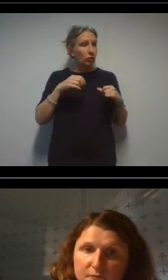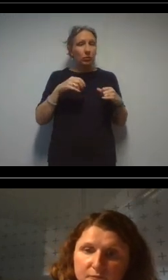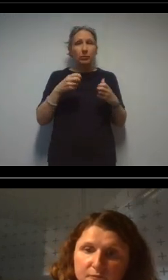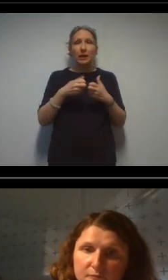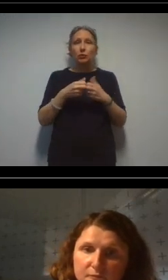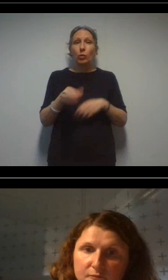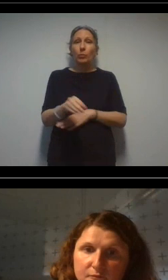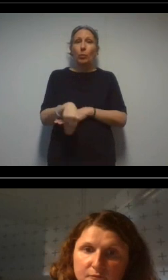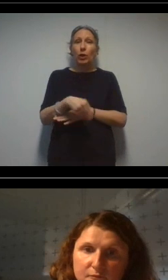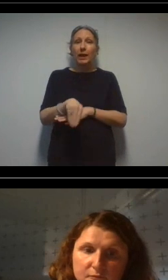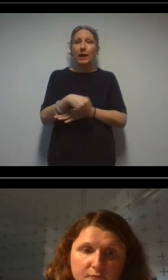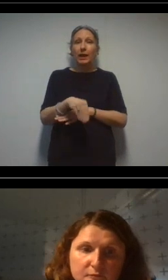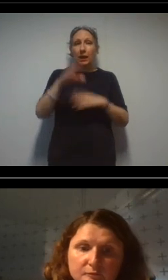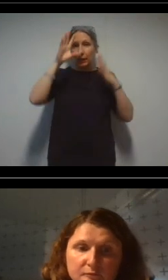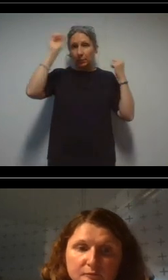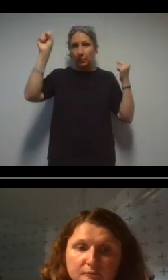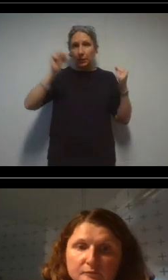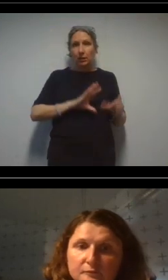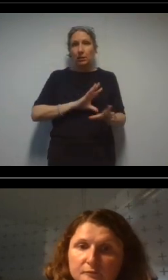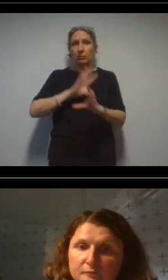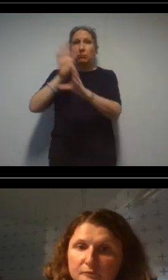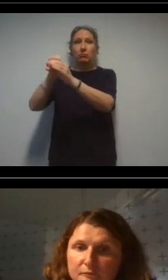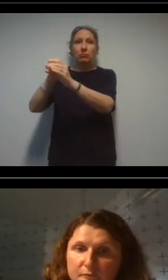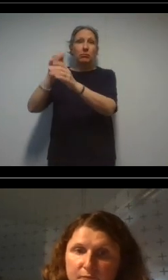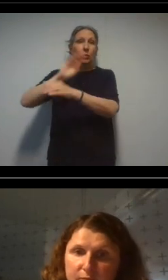exemple, et qui pourraient venir jusqu'à vous.